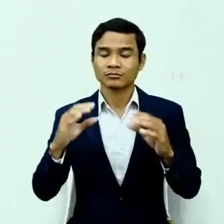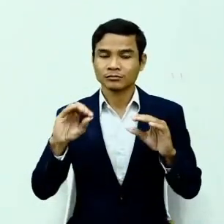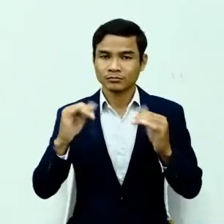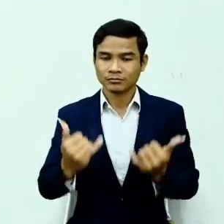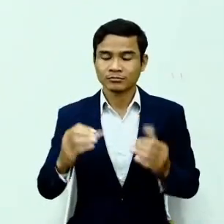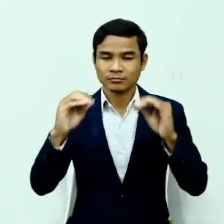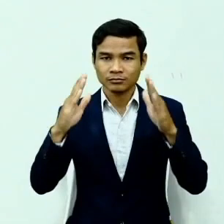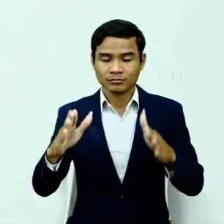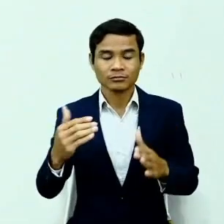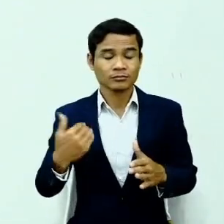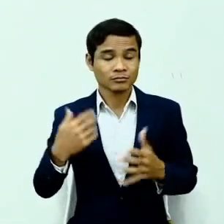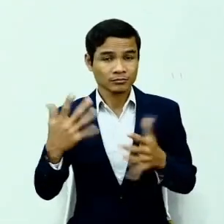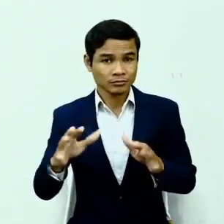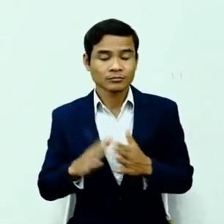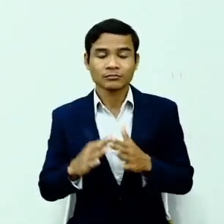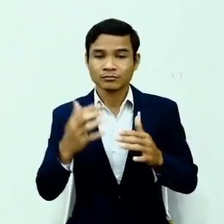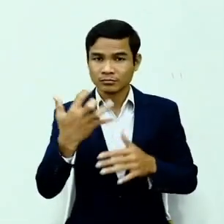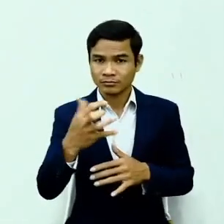chết sập